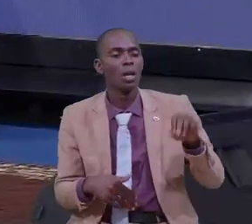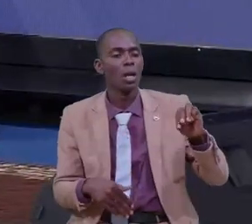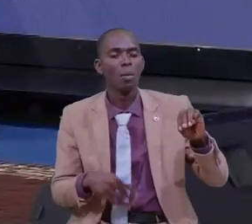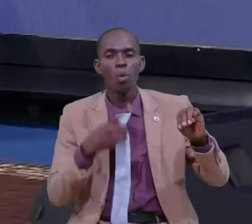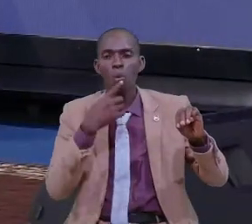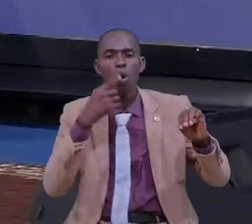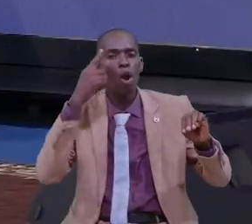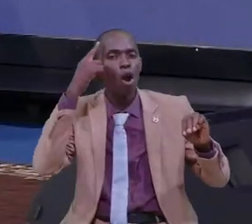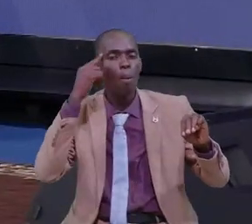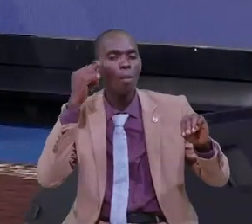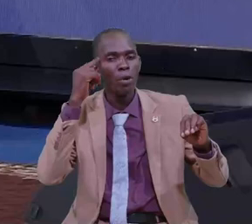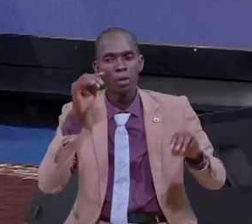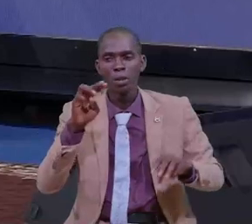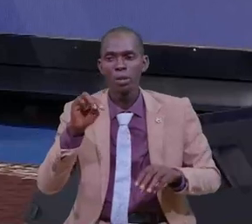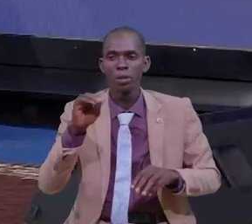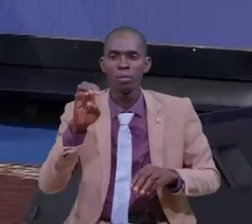et Moïse,